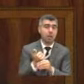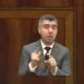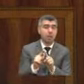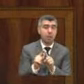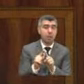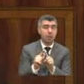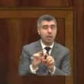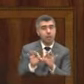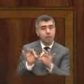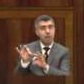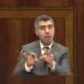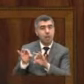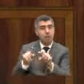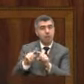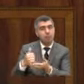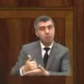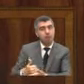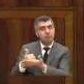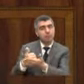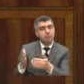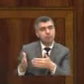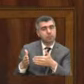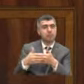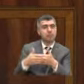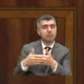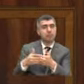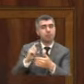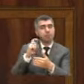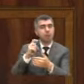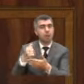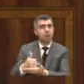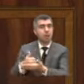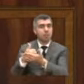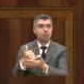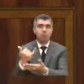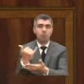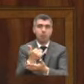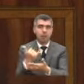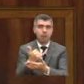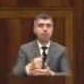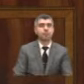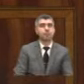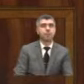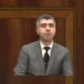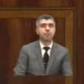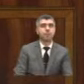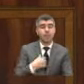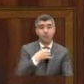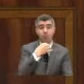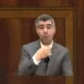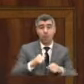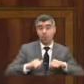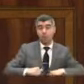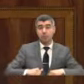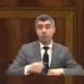استعجالية لمواكبة المتضررين من الإغلاق وإمكانية مراجعة هذا القرار. وأرى السيد الوزير